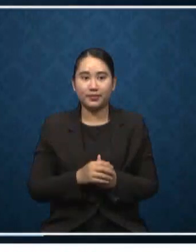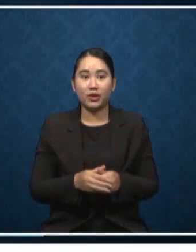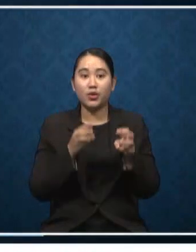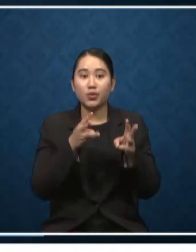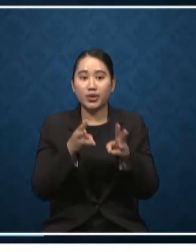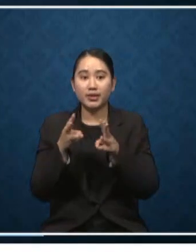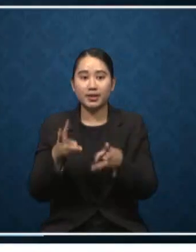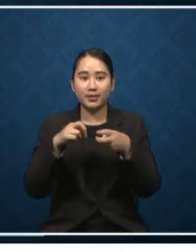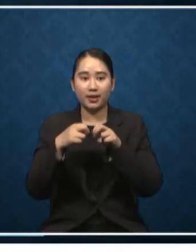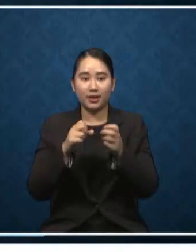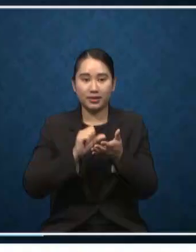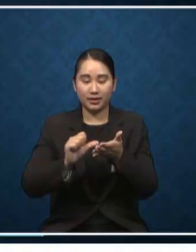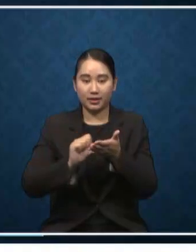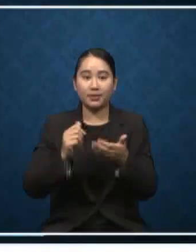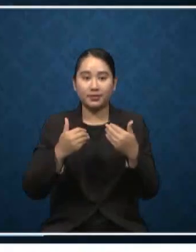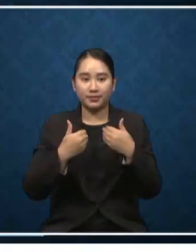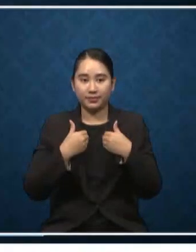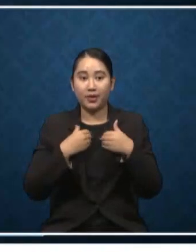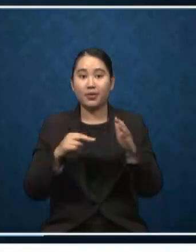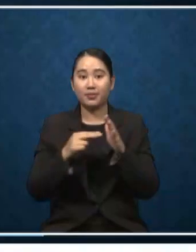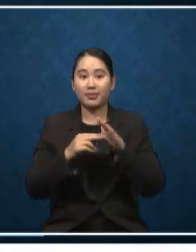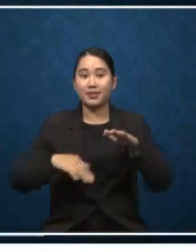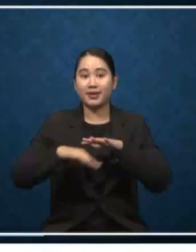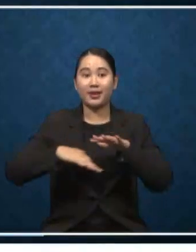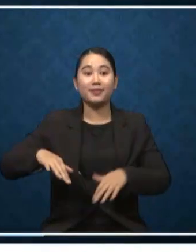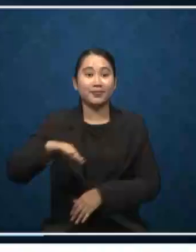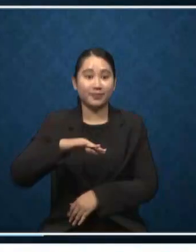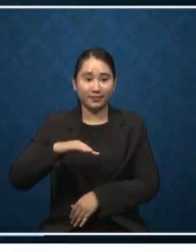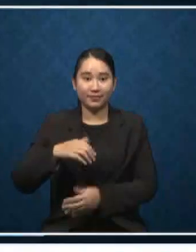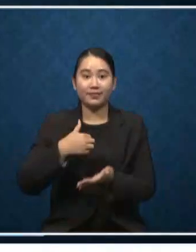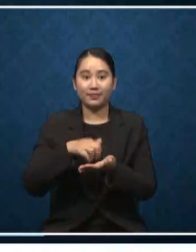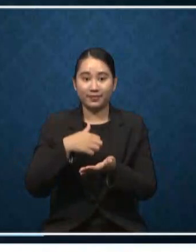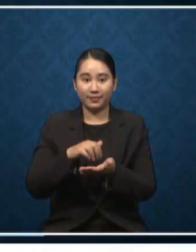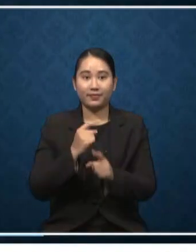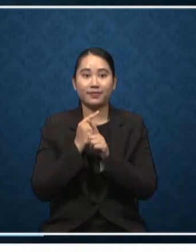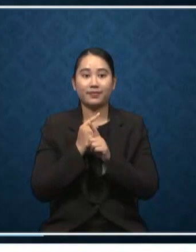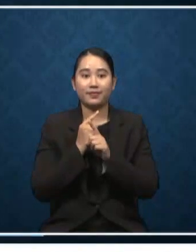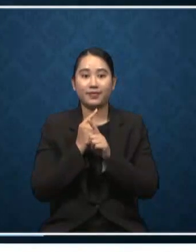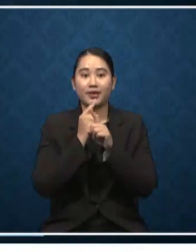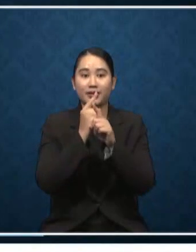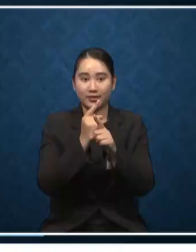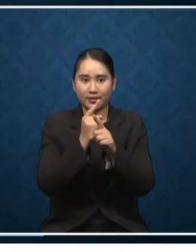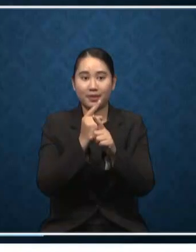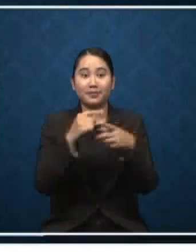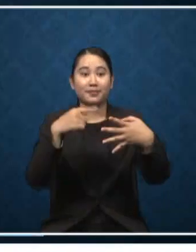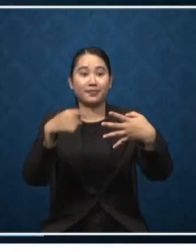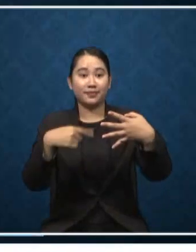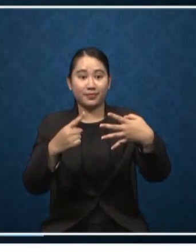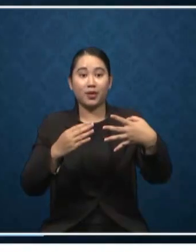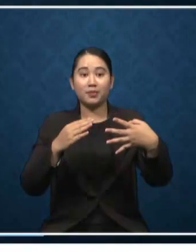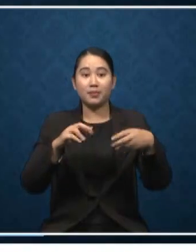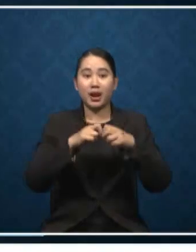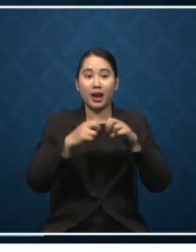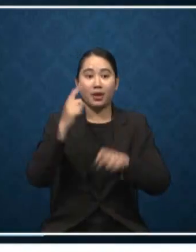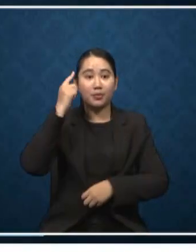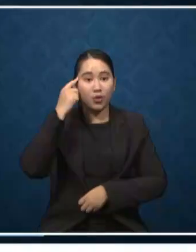วธีการแ้ไขปัหาอัี้กเปหกการทกๆไปขามอริตษัต 4ก็กครปัญหา